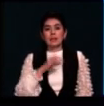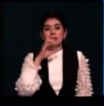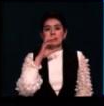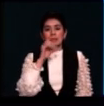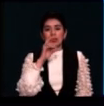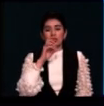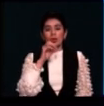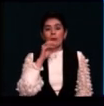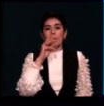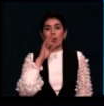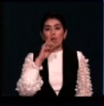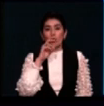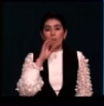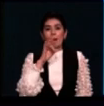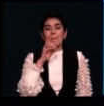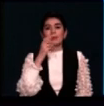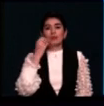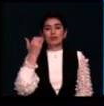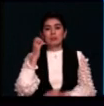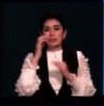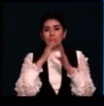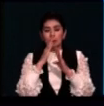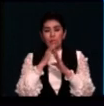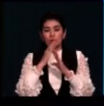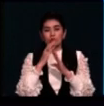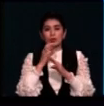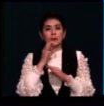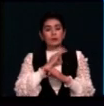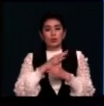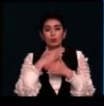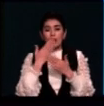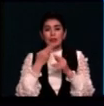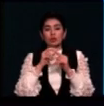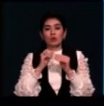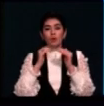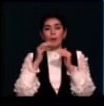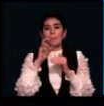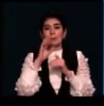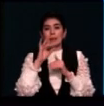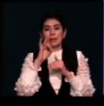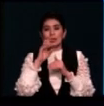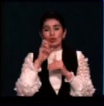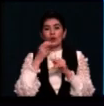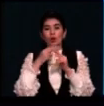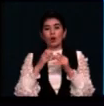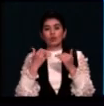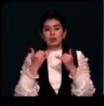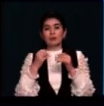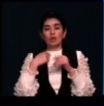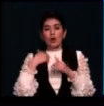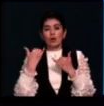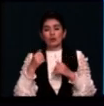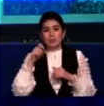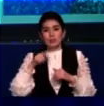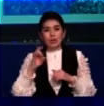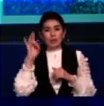Sintetik yuqori molekulyar birikmalar tabiatda uchramaydi. Sintetik yuqori birikmalar hozir bizning